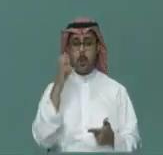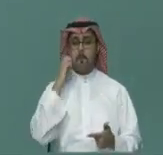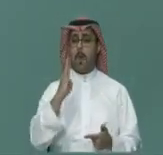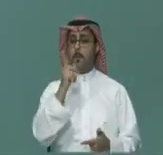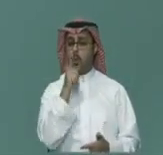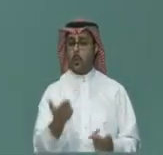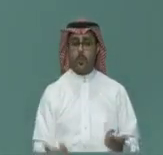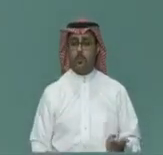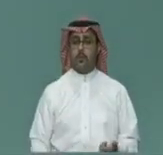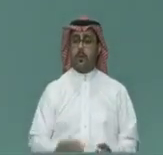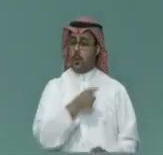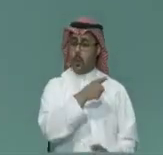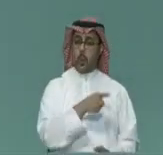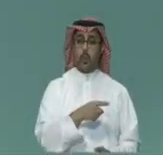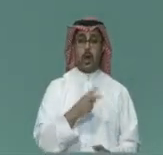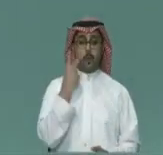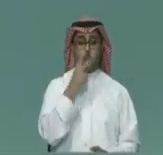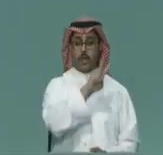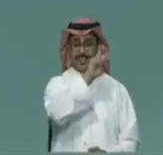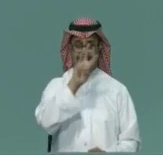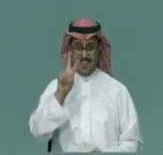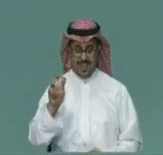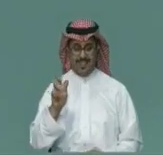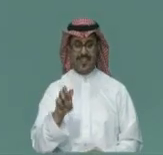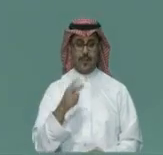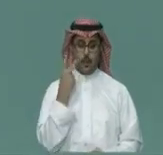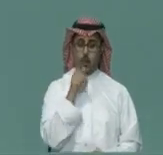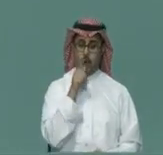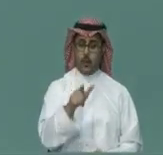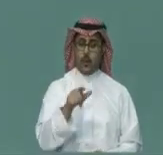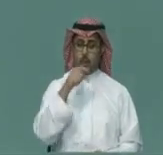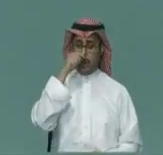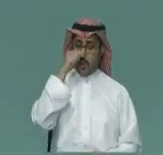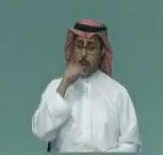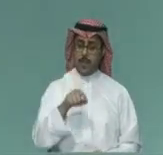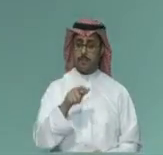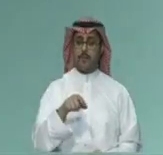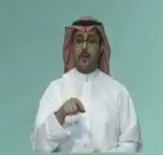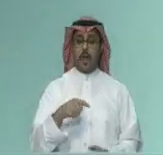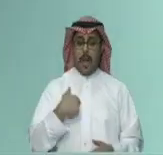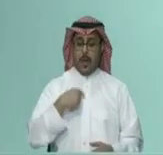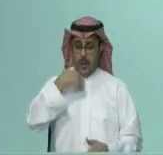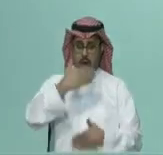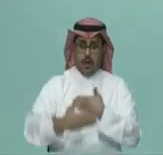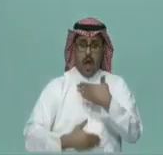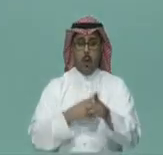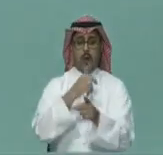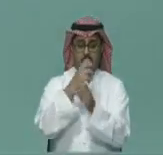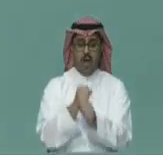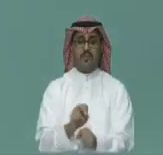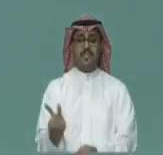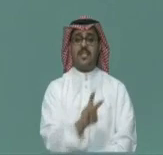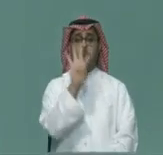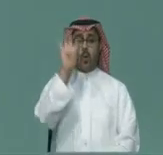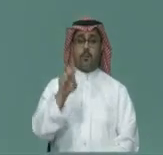الوزراء وزير الدفاع ومهندس الرؤية المباركة التي تعيشها المملكة، حيث قال أن نحافظ على نسبة 47%